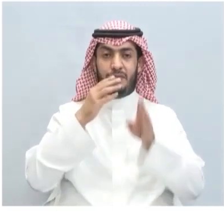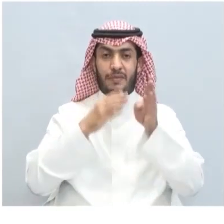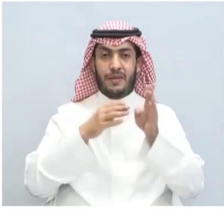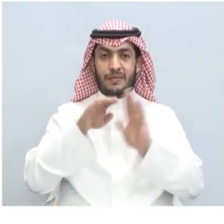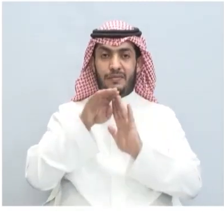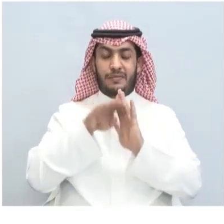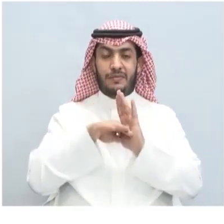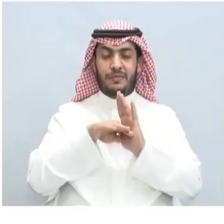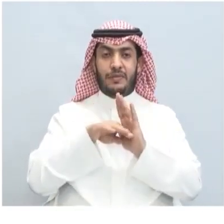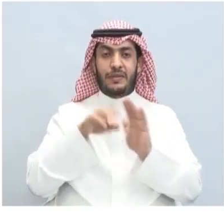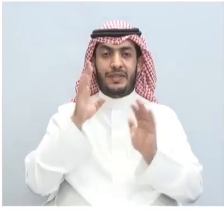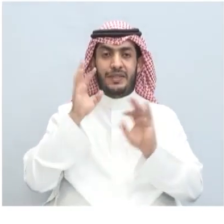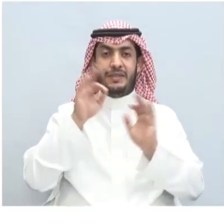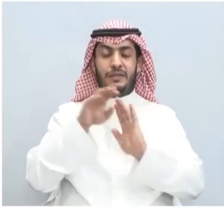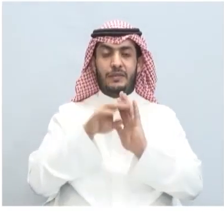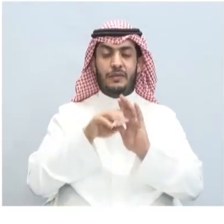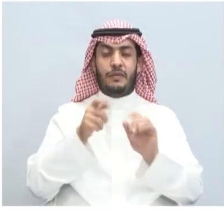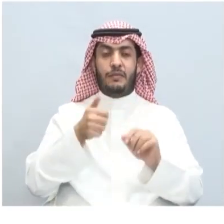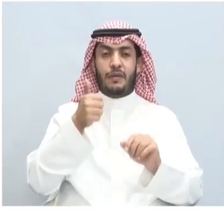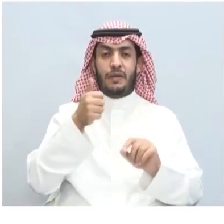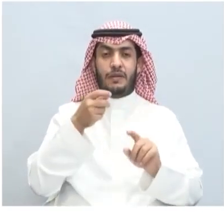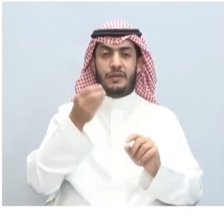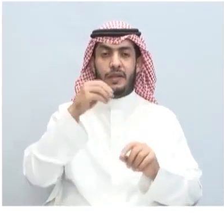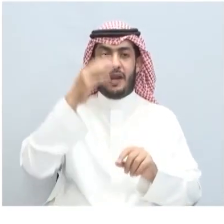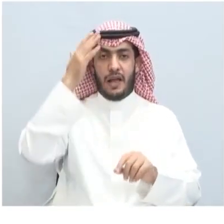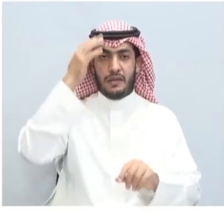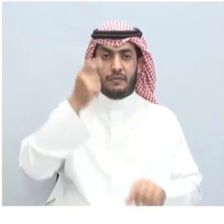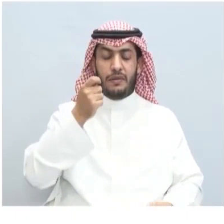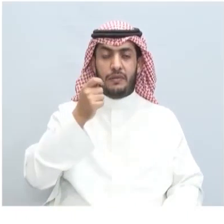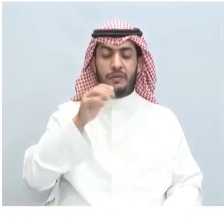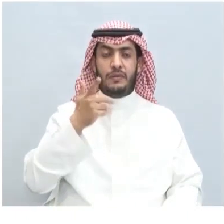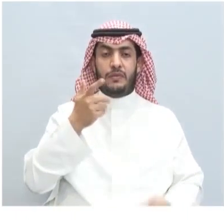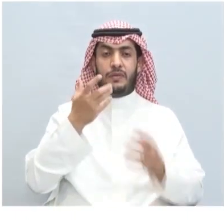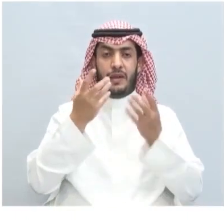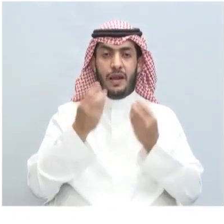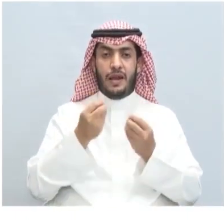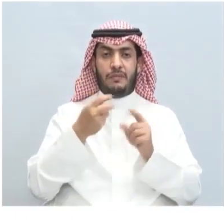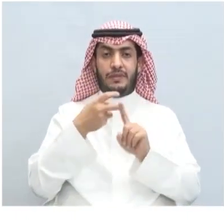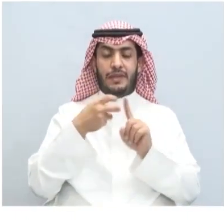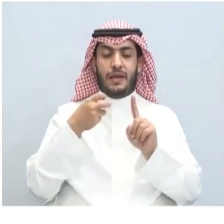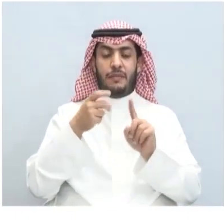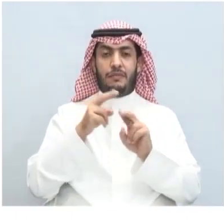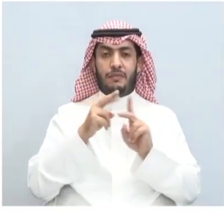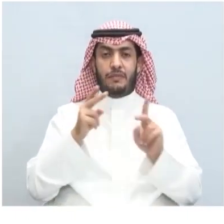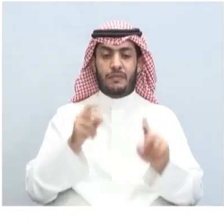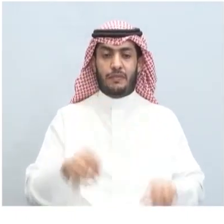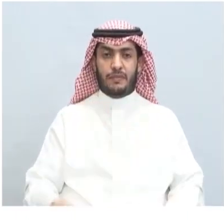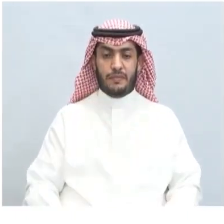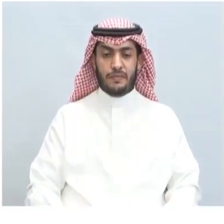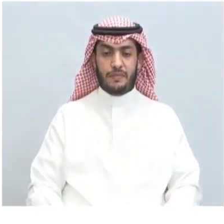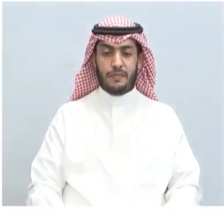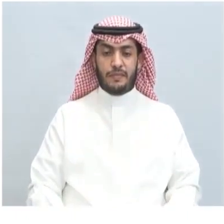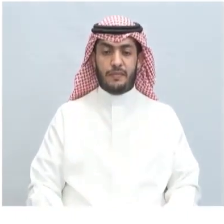منهجيه او استراتيجيه توزيعات السهميه هي قد تهدف الى زياده راس المال او الى تقليل سعر السهم وغيرها من من